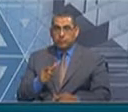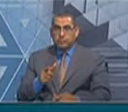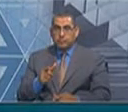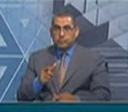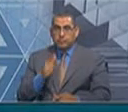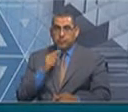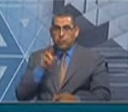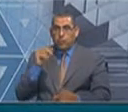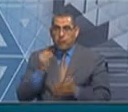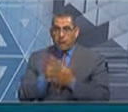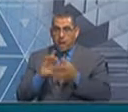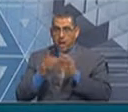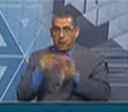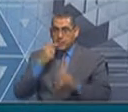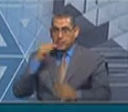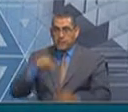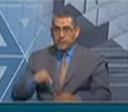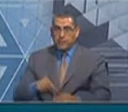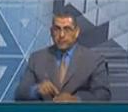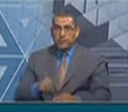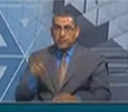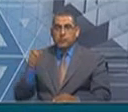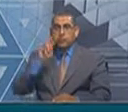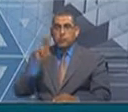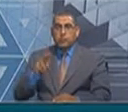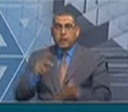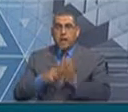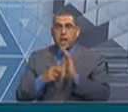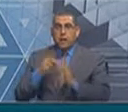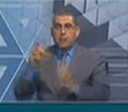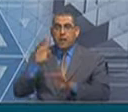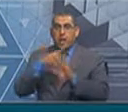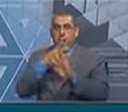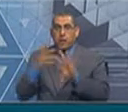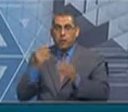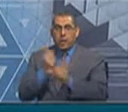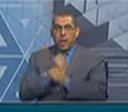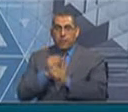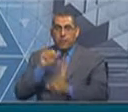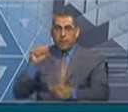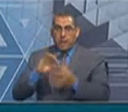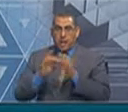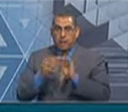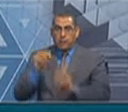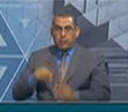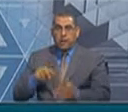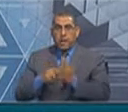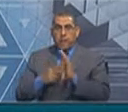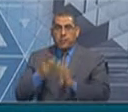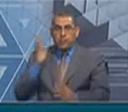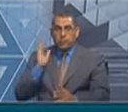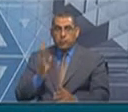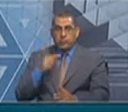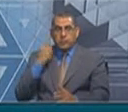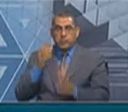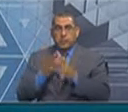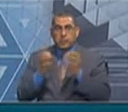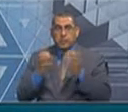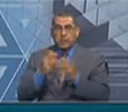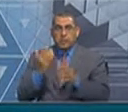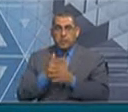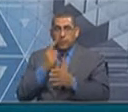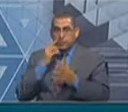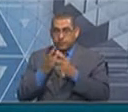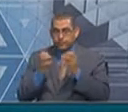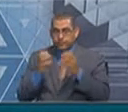الجمعية العامة للأمم المتحدة هذا العام، كيف ترى هذا الجدول، جدول أعمال الجمعية، وما سوف يتم مناقشته من